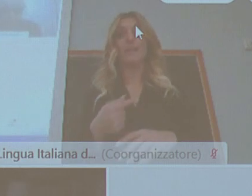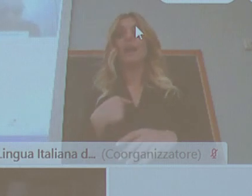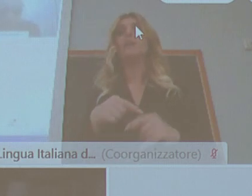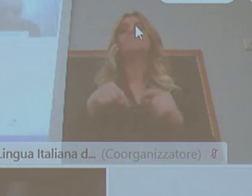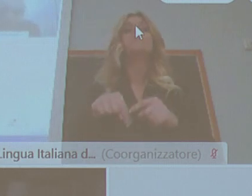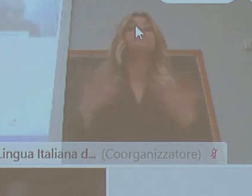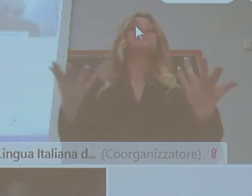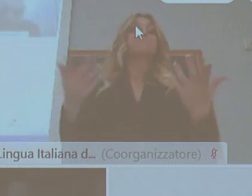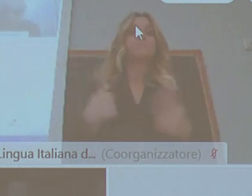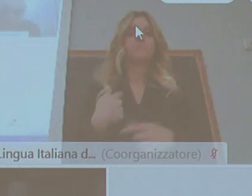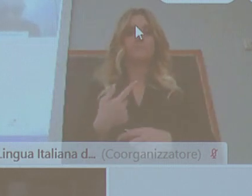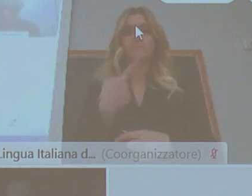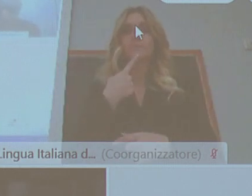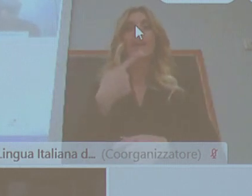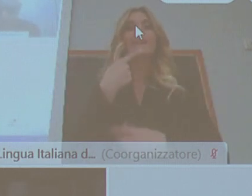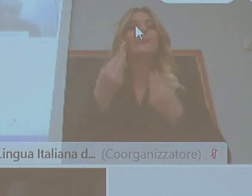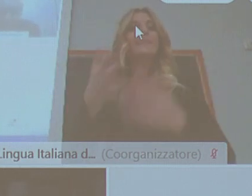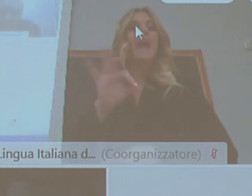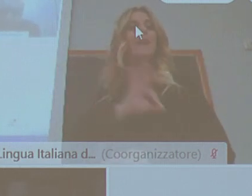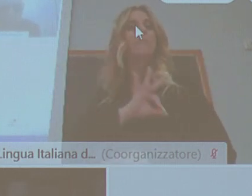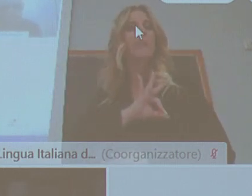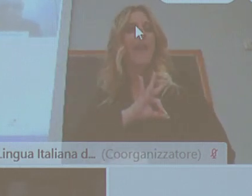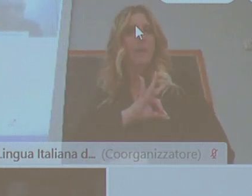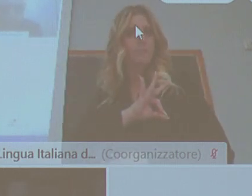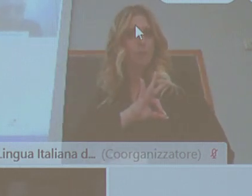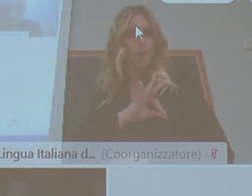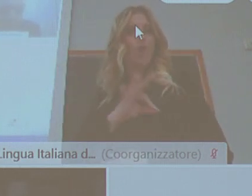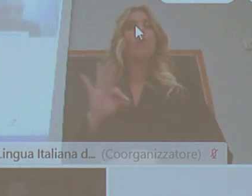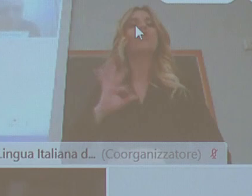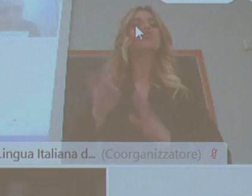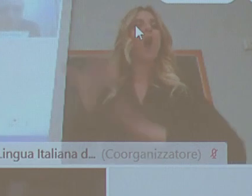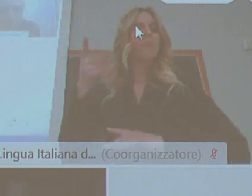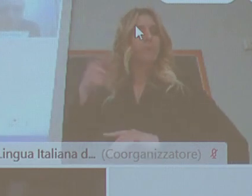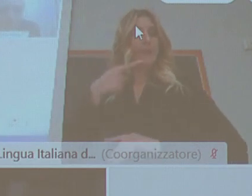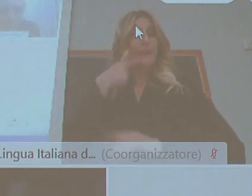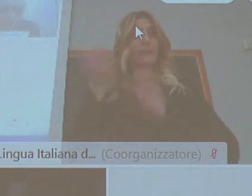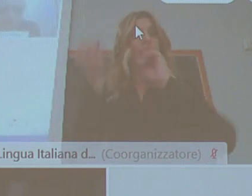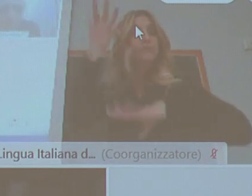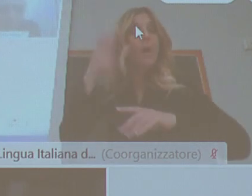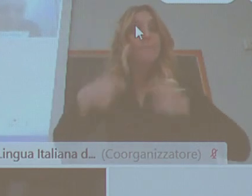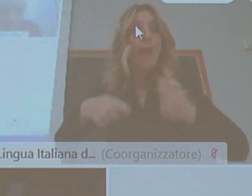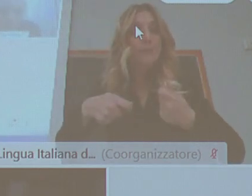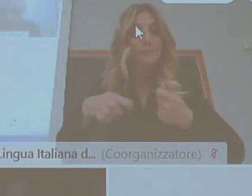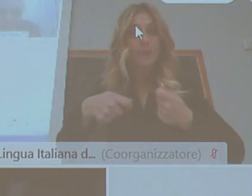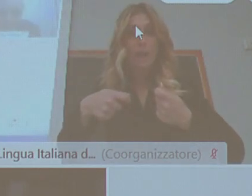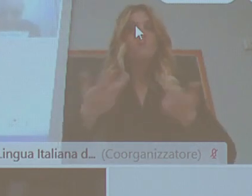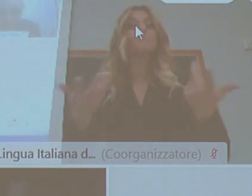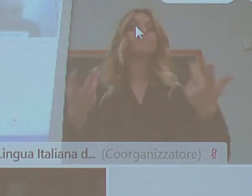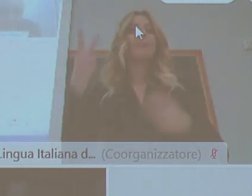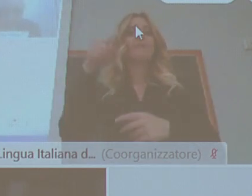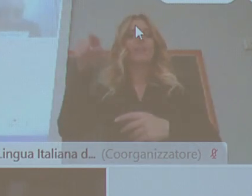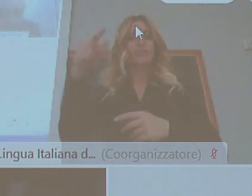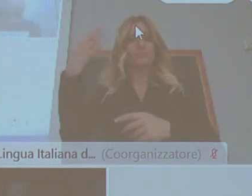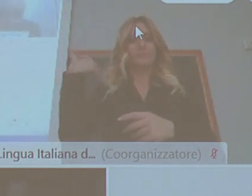poi chi darebbe mai il premio Nobel all'invento della plastica? Però l'invento della plastica non si è posto il problema dei